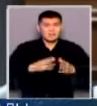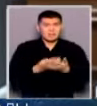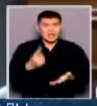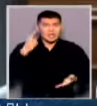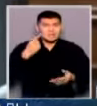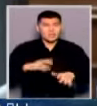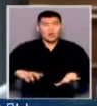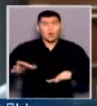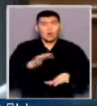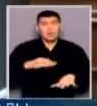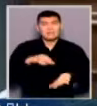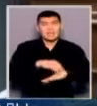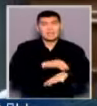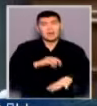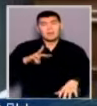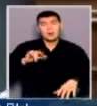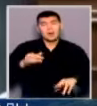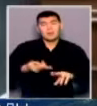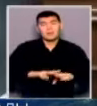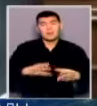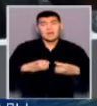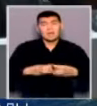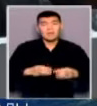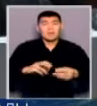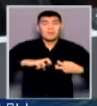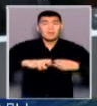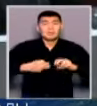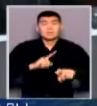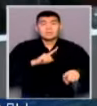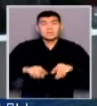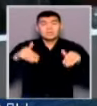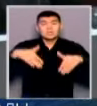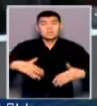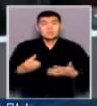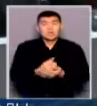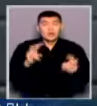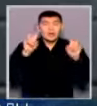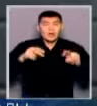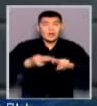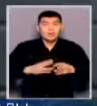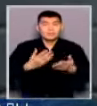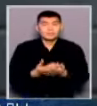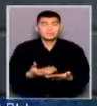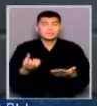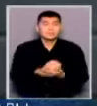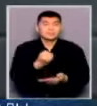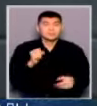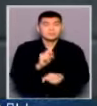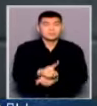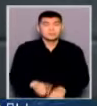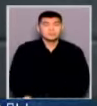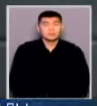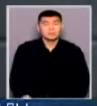тыңдаған облыс әкімі Махамбет Досмұхамбетов қарамағындағыларға проблемаларды егжей-тегжейлі зерделеп, оңтайлы шешім шығаруды